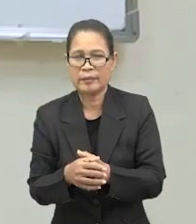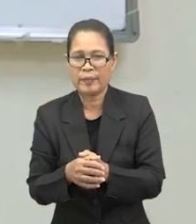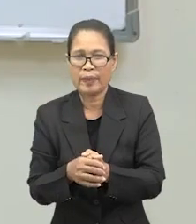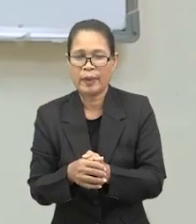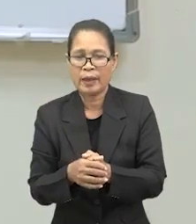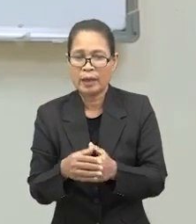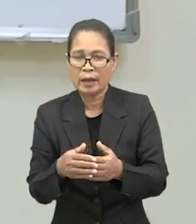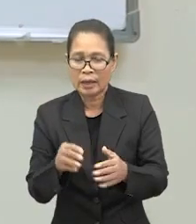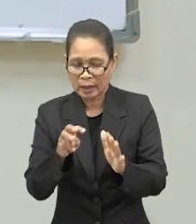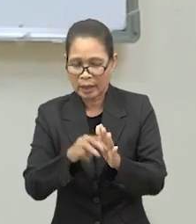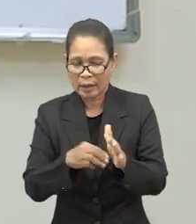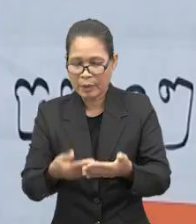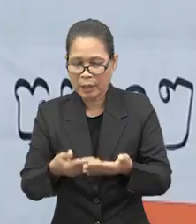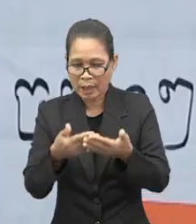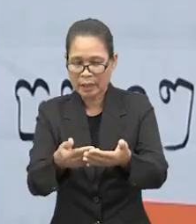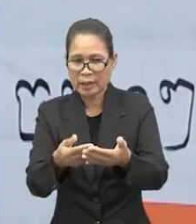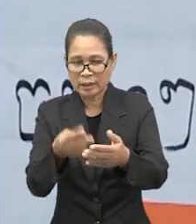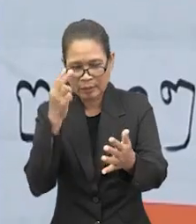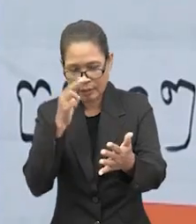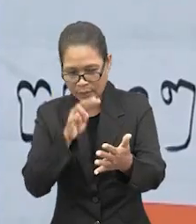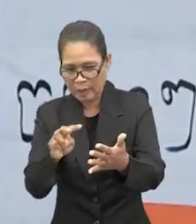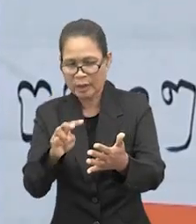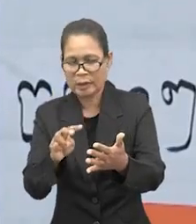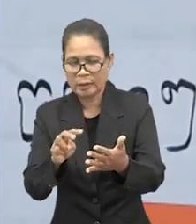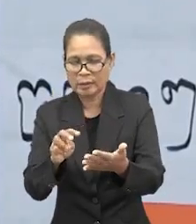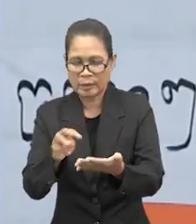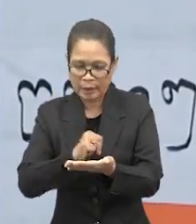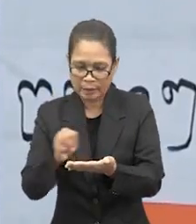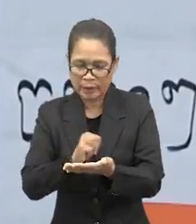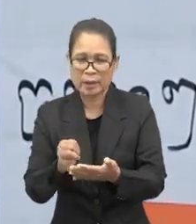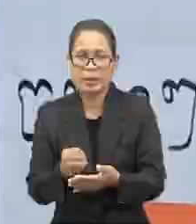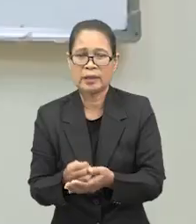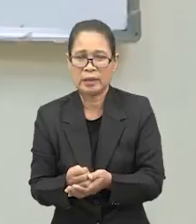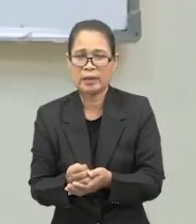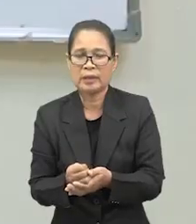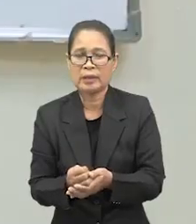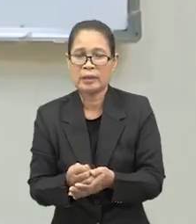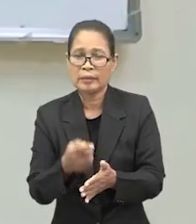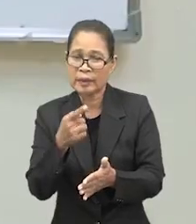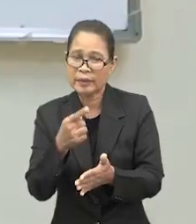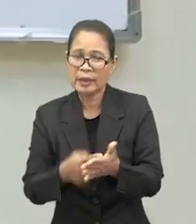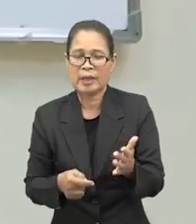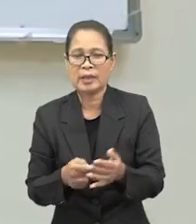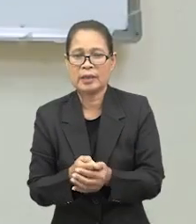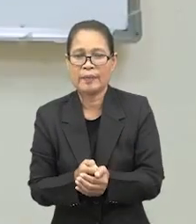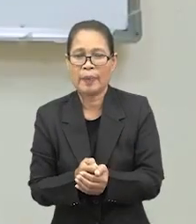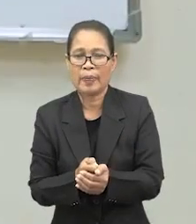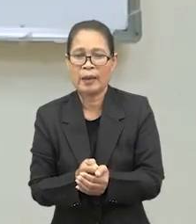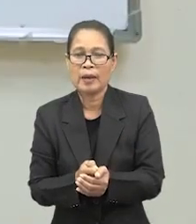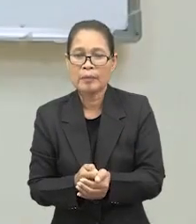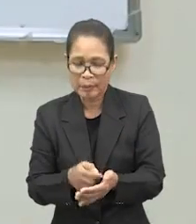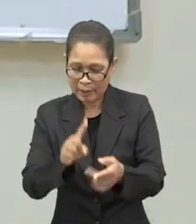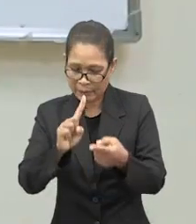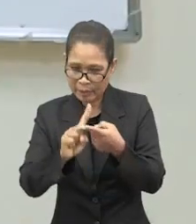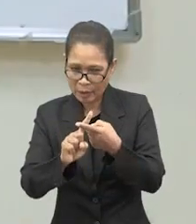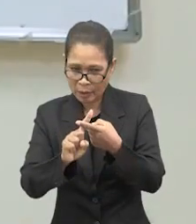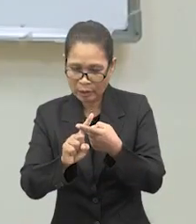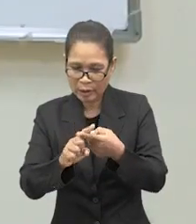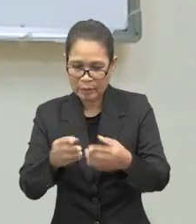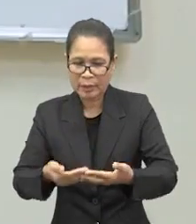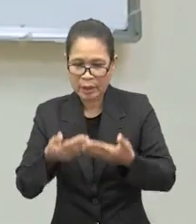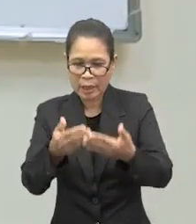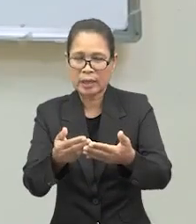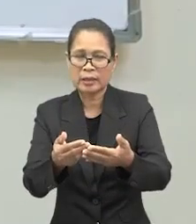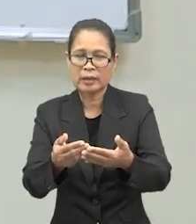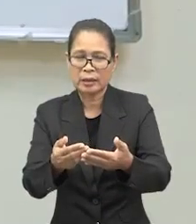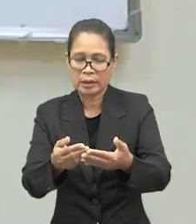bay hơi chà hay ca bằng cả là bạc lệ cứ con thật bắt đầu mưa từ lưu bằng mà vị thị ta nực không mê riêng dương riêng đó mà vị thị ấy